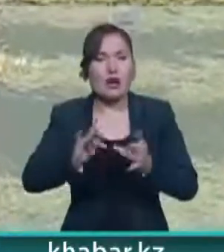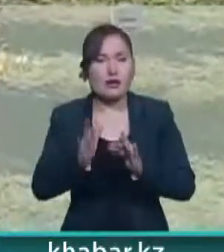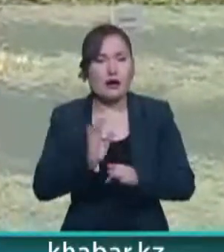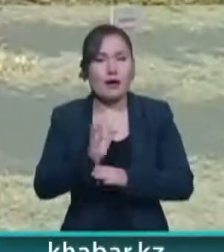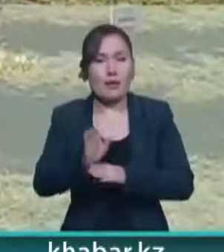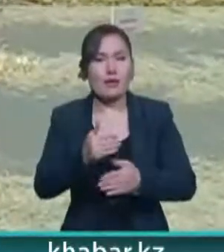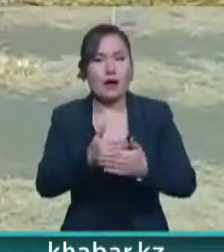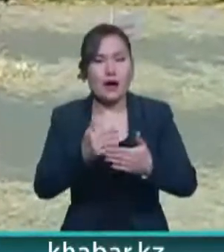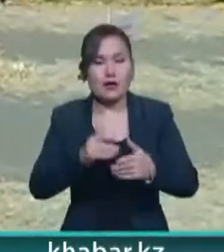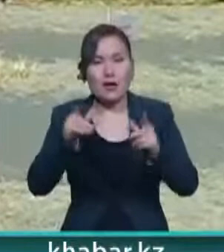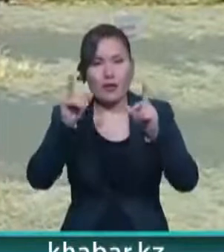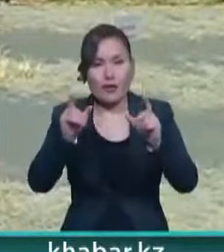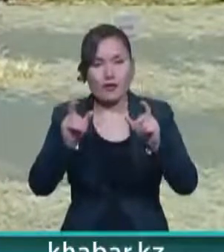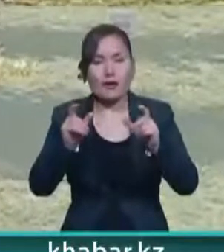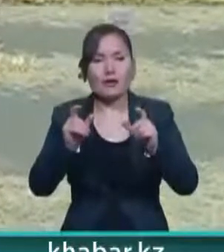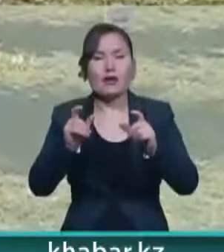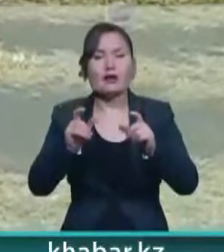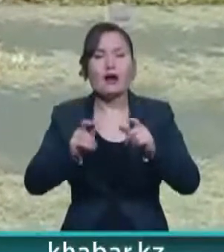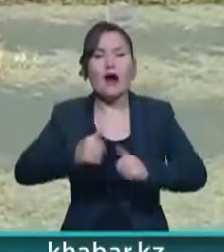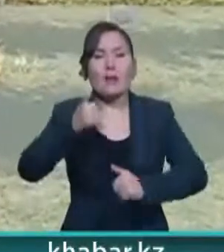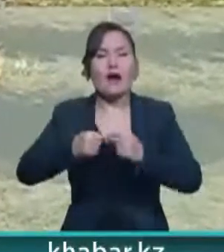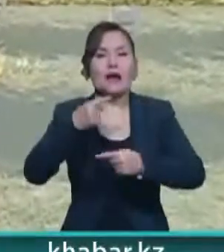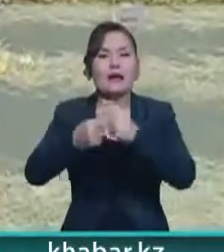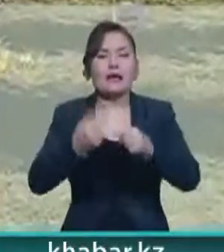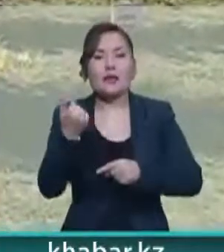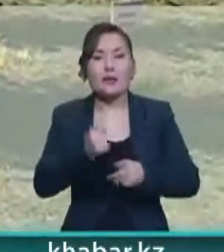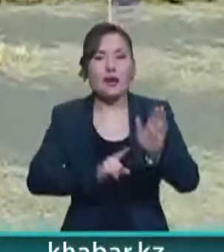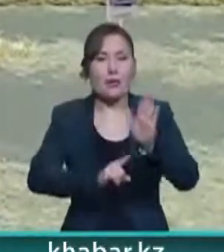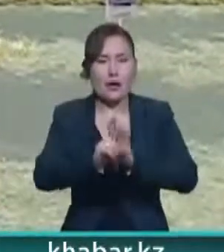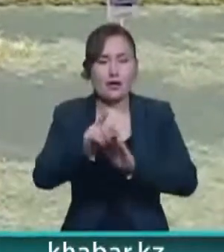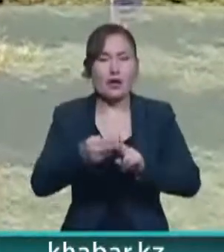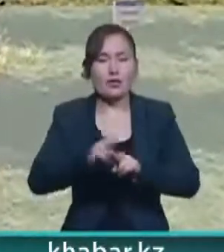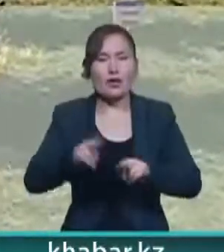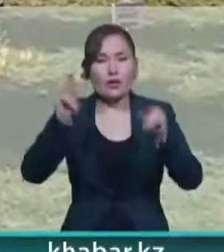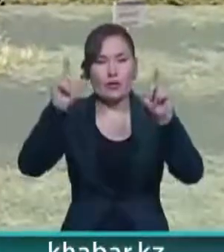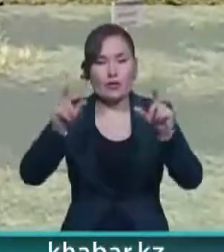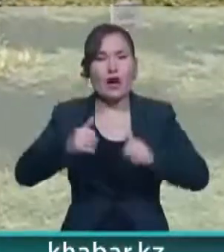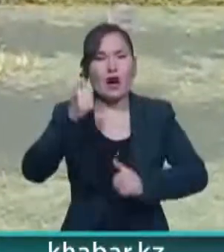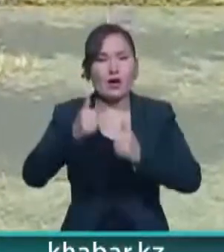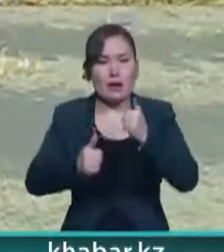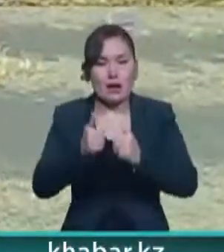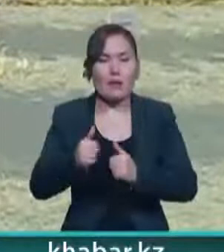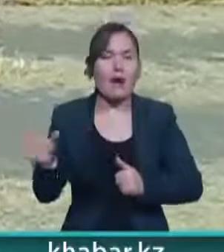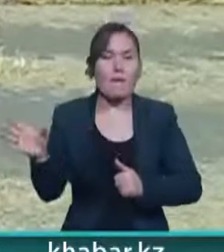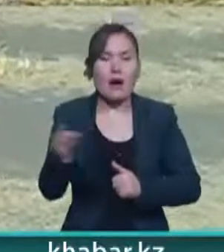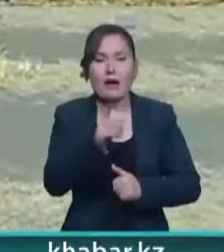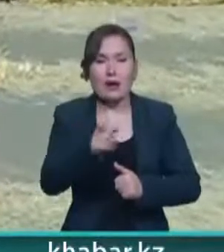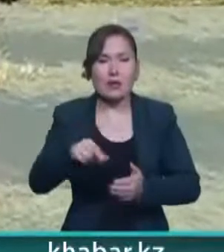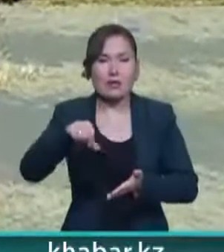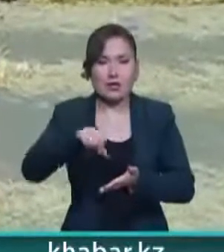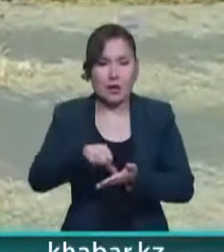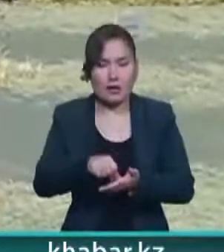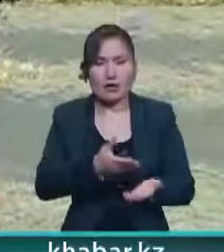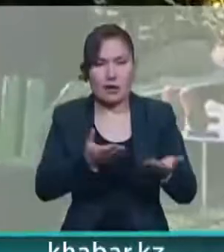ала фото байқау келесі аптада басталады. Сондықтан осы фото конкурсқа қатысуға шақырамын, Динара.